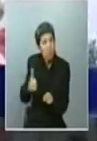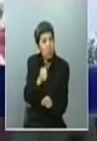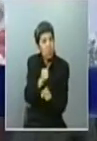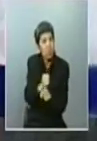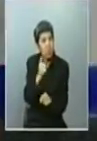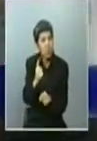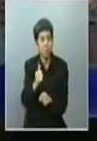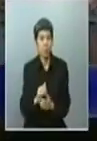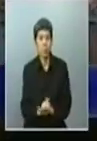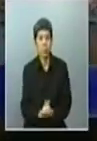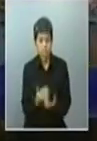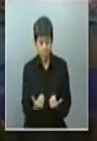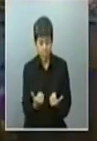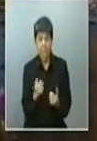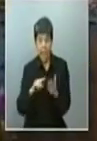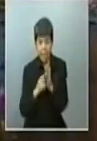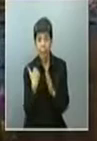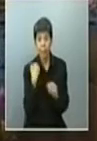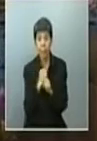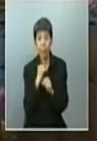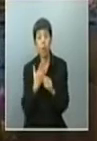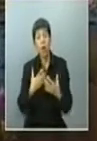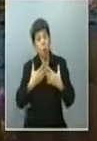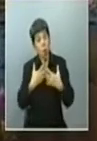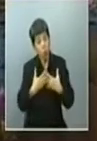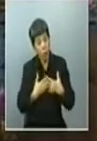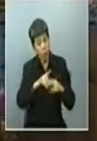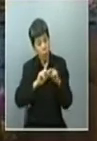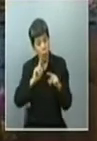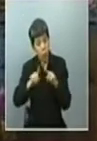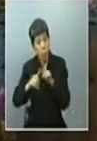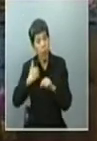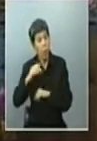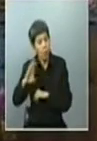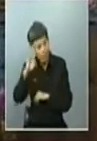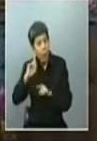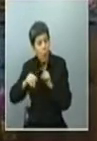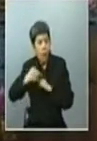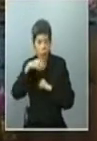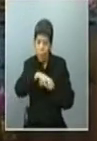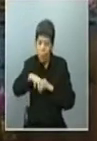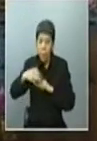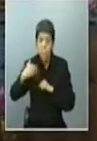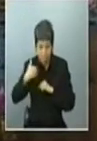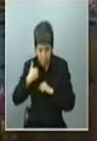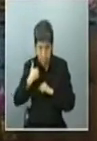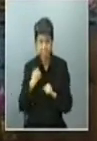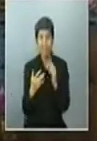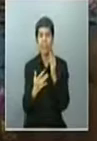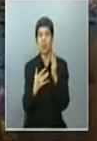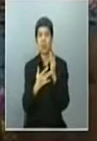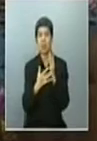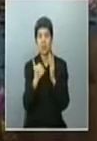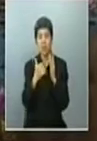าก ปัจจุบันนี้เริ่มมีโรงงานหลายๆโรงงานหรือหลายๆบริษัทนะครับที่มีเทคโนโลยีที่สู